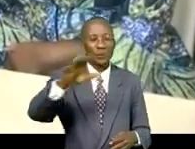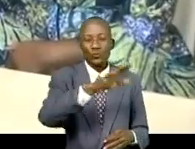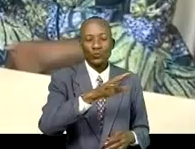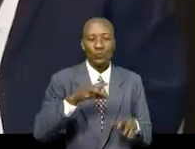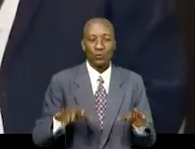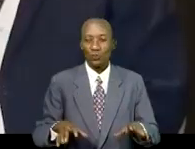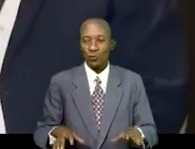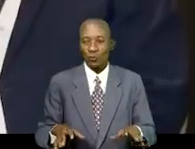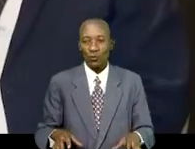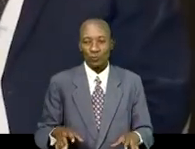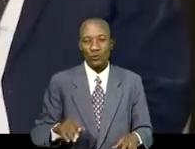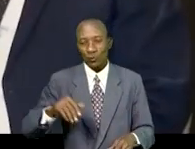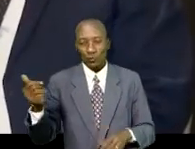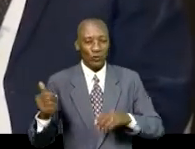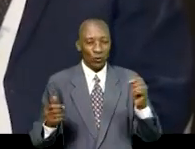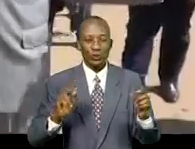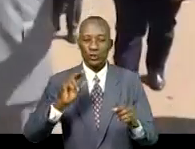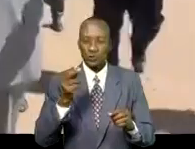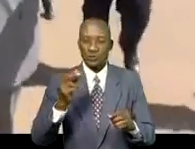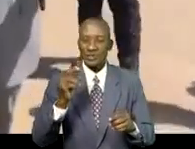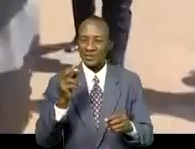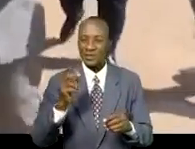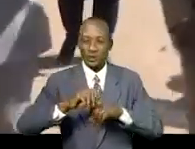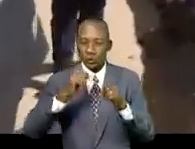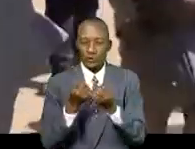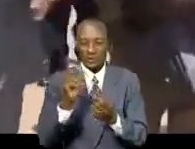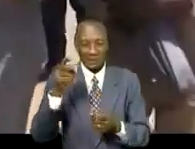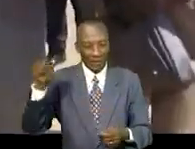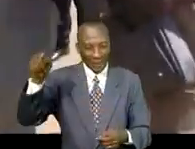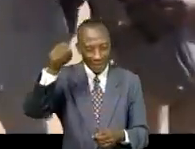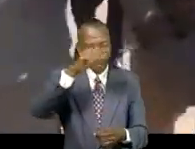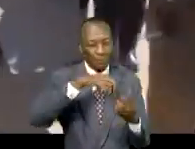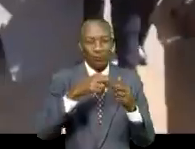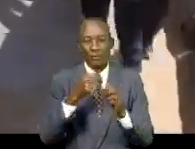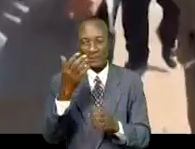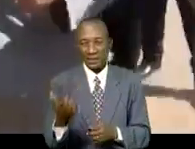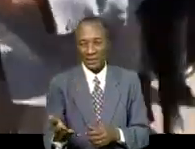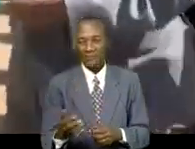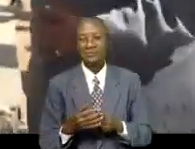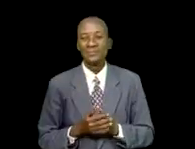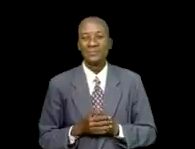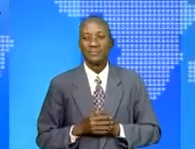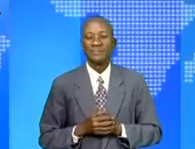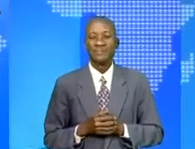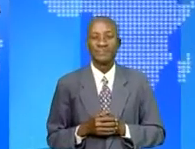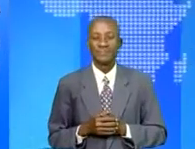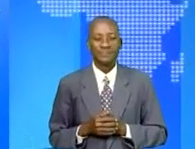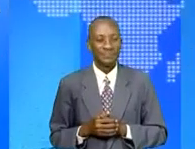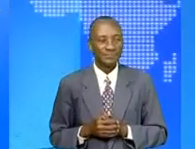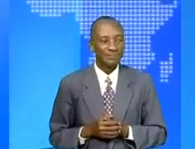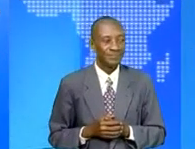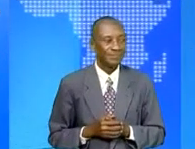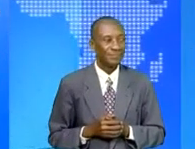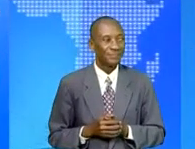plusieurs entreprises ont été répertoriées jusqu'à présent comme ne possédant pas de titre de propriété. Et